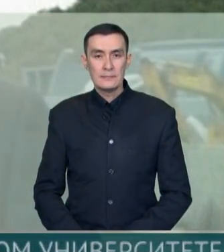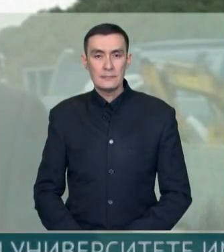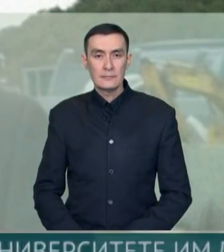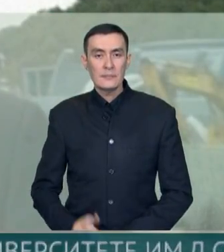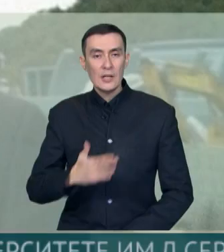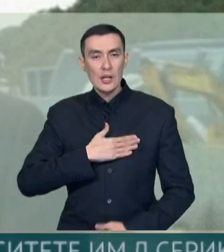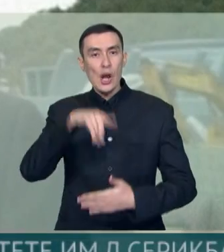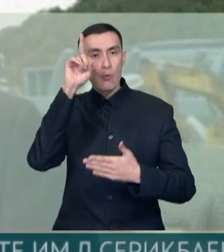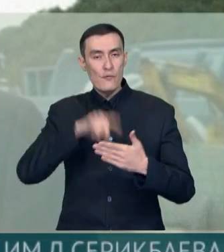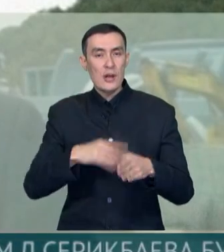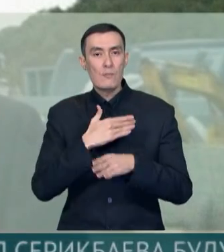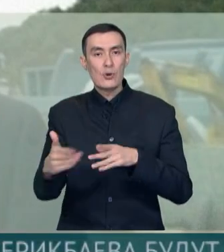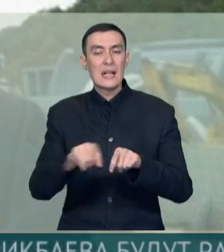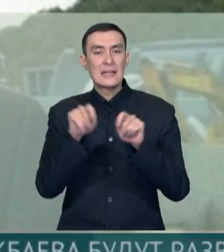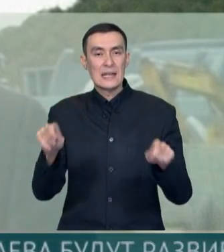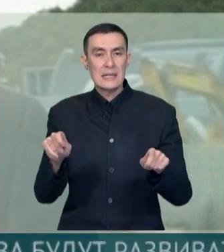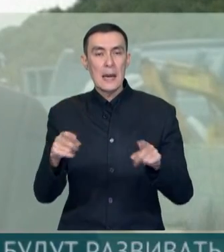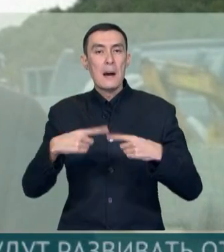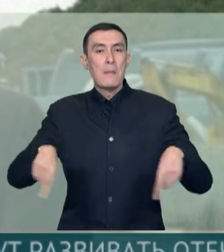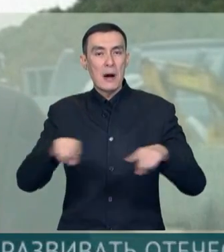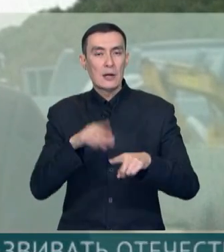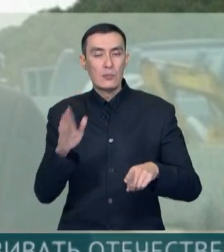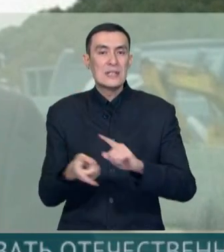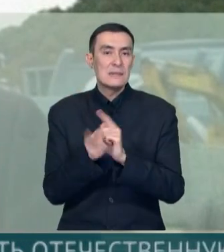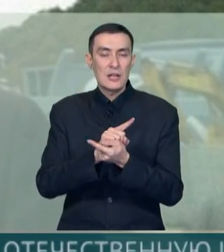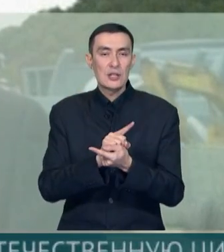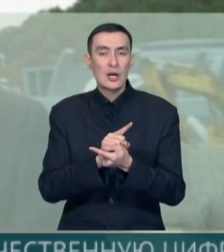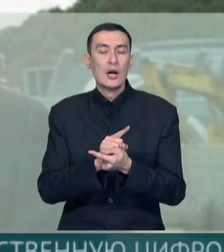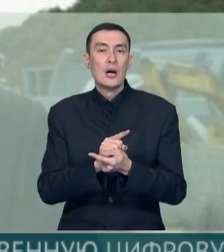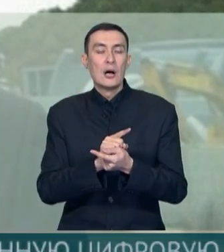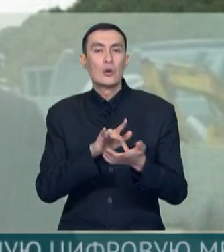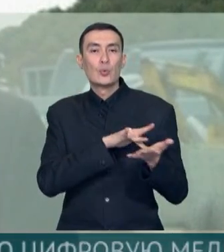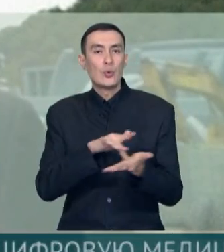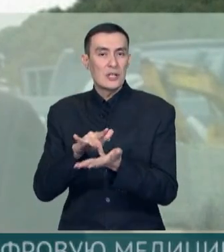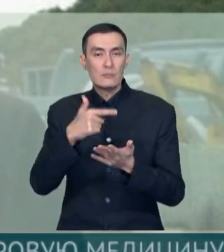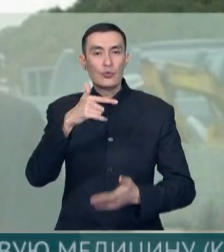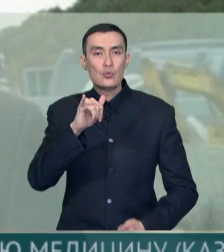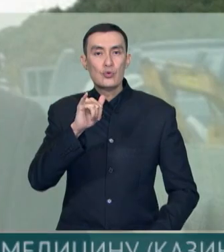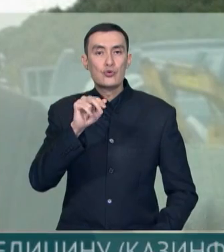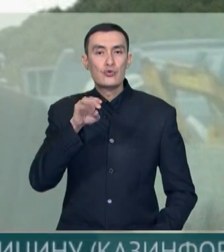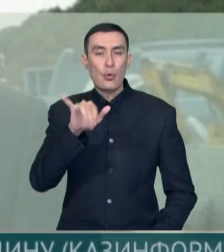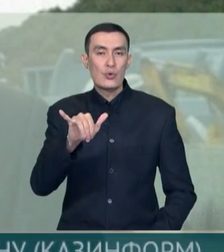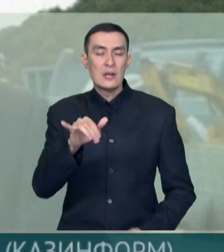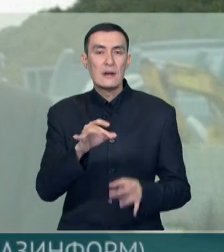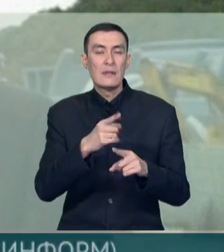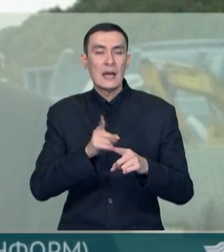Я уверен, что после открытия парка изменится вся структура туризма в провинции Гуйчжоу, да и на всем